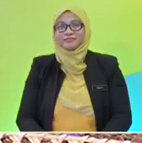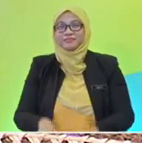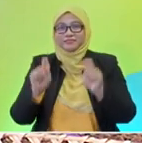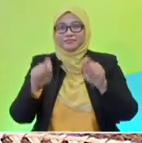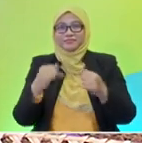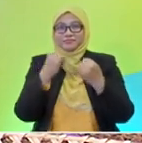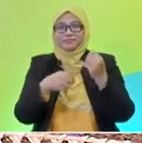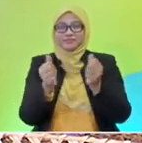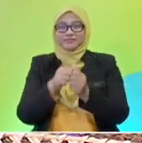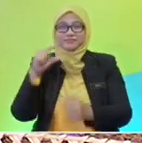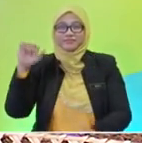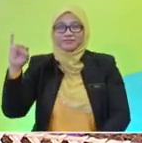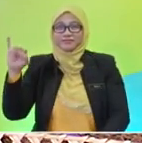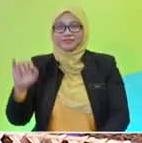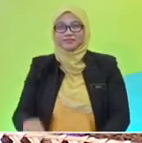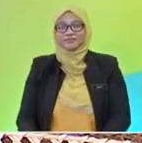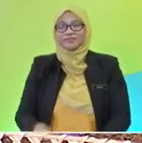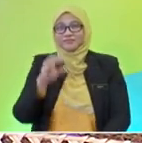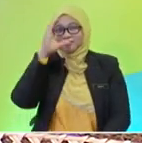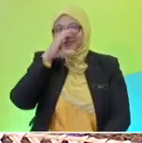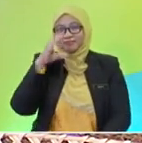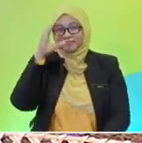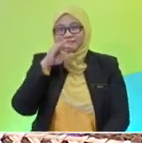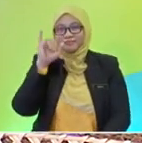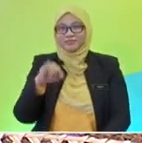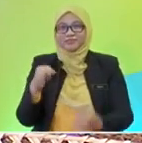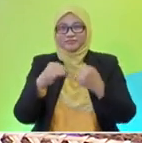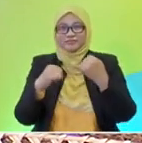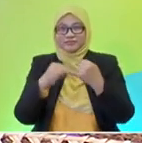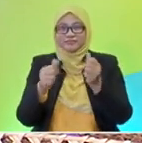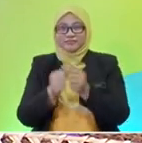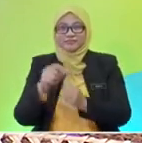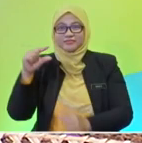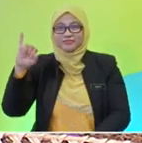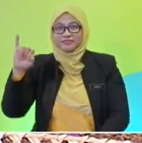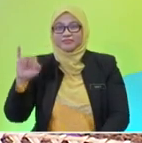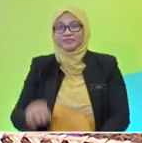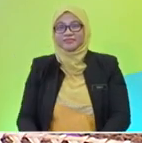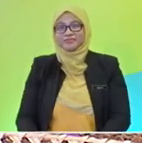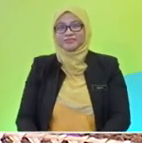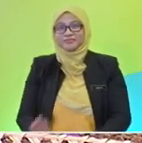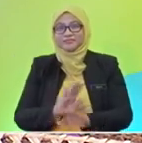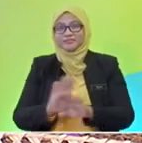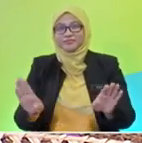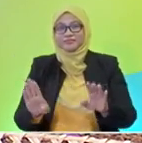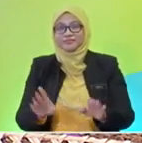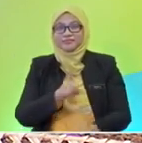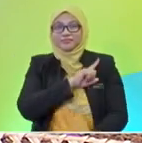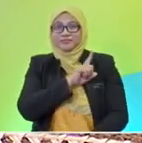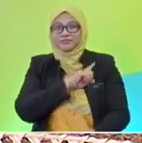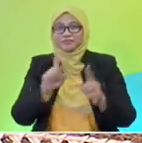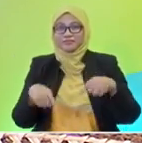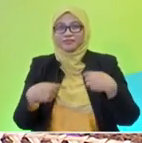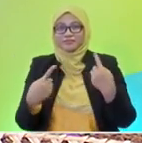Tepat sekali. Okey, cuba Hanif lihat. Saya cuba cek. Ini seperti betul ke ni? Jangan malas pergi mengaji.